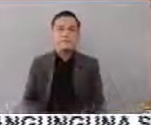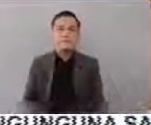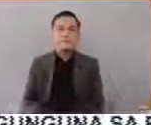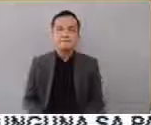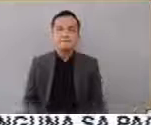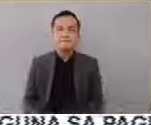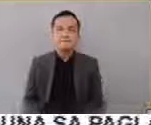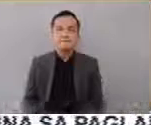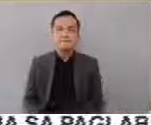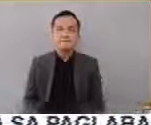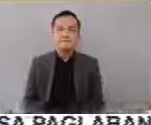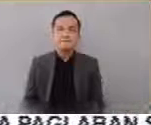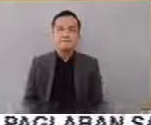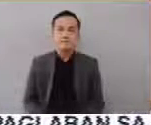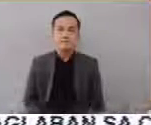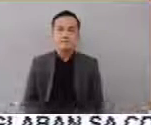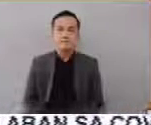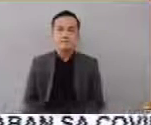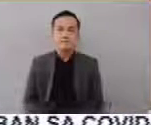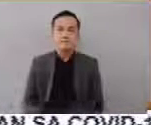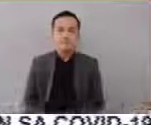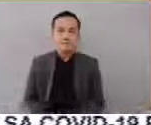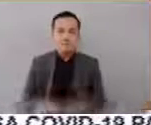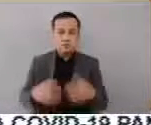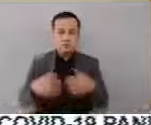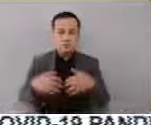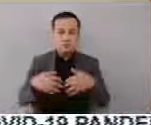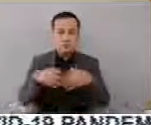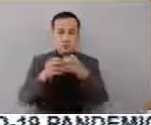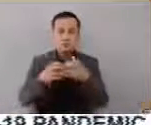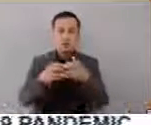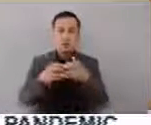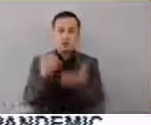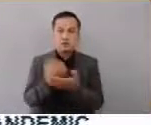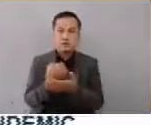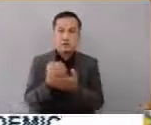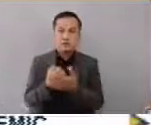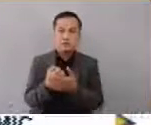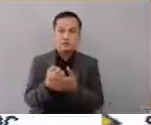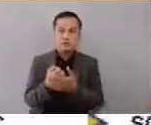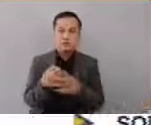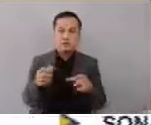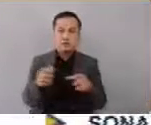one importation, as you can see it every night on TV,